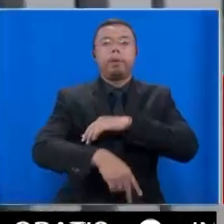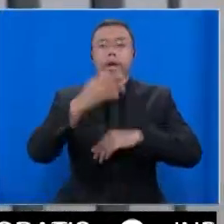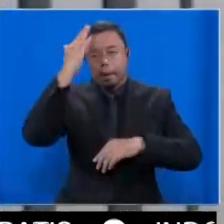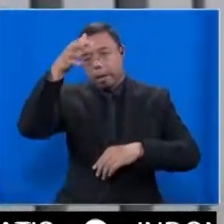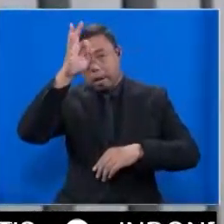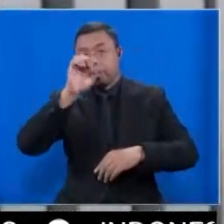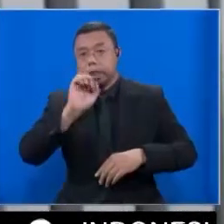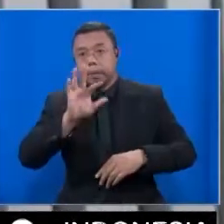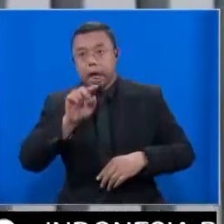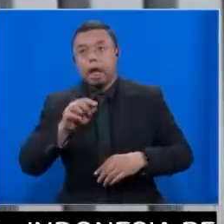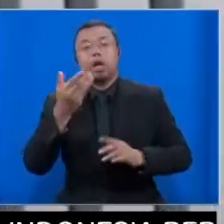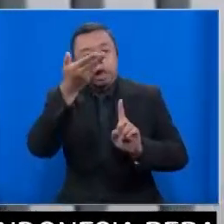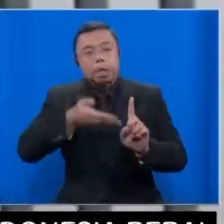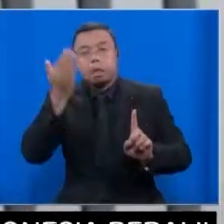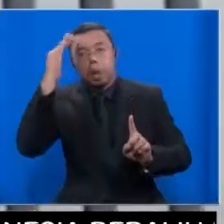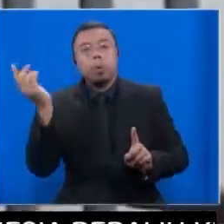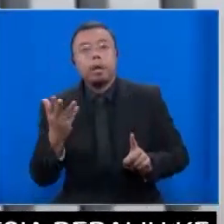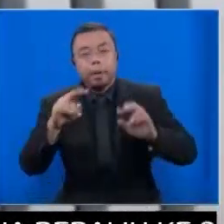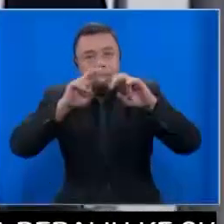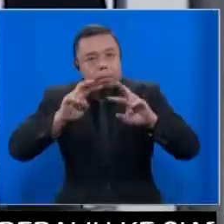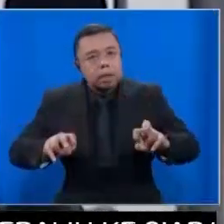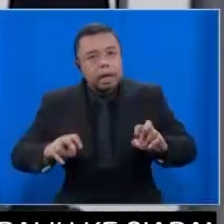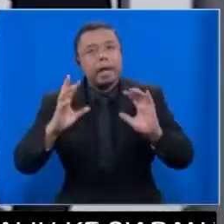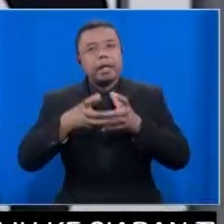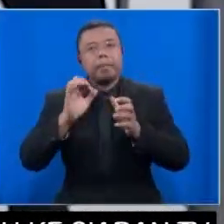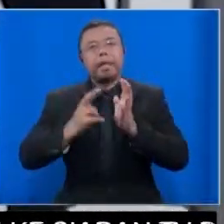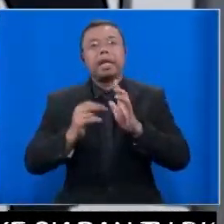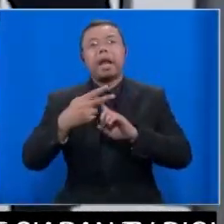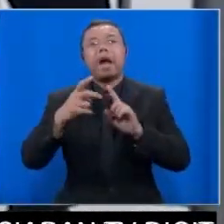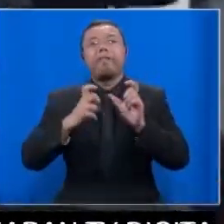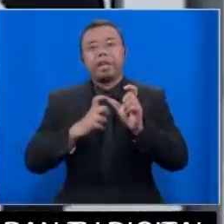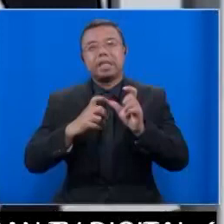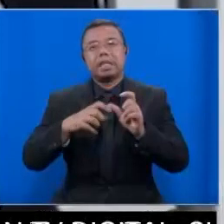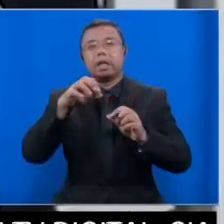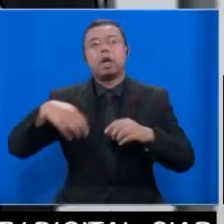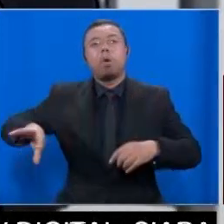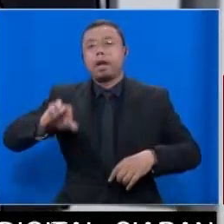menyatakan identitas TF diketahui dari hasil identifikasi tim Inavis dan keterangan keluarga.